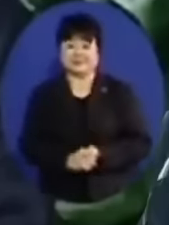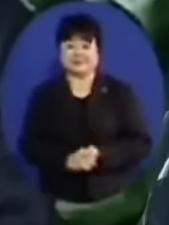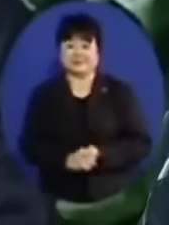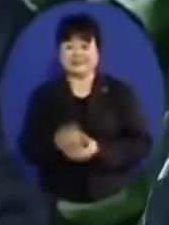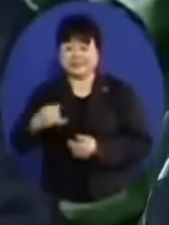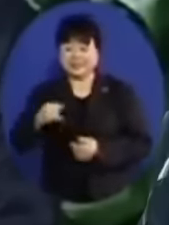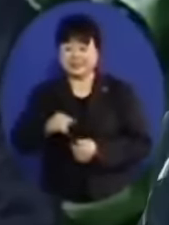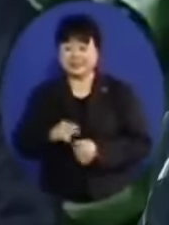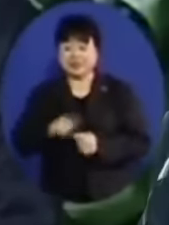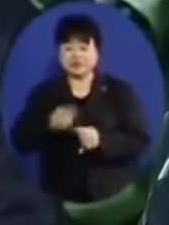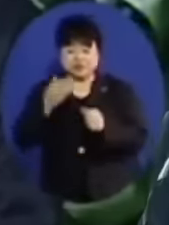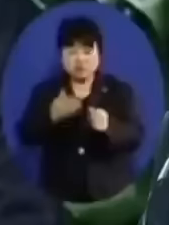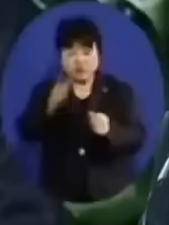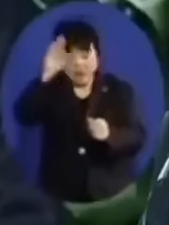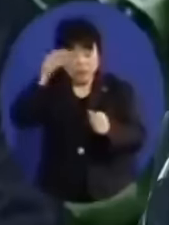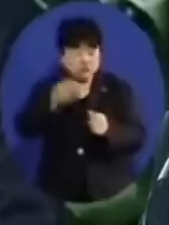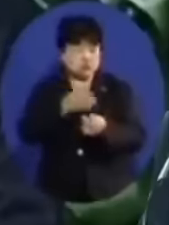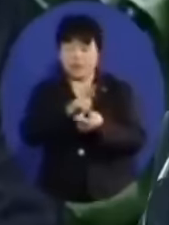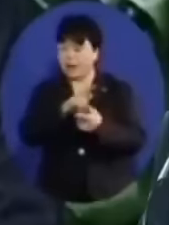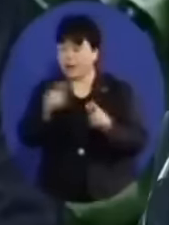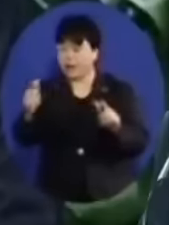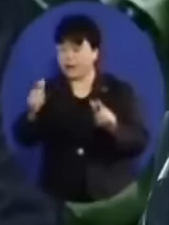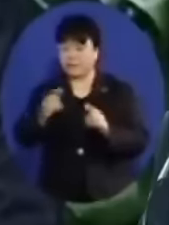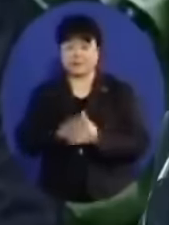자녀들에게 줄 떡을 취하여 개에게는 안 준다.